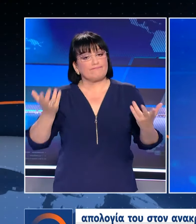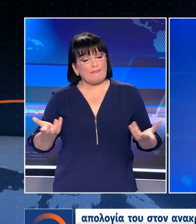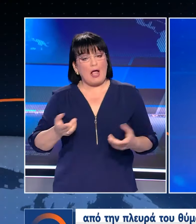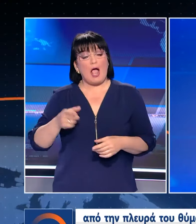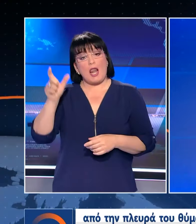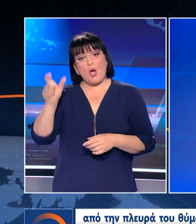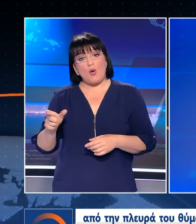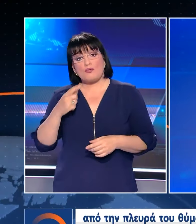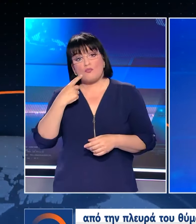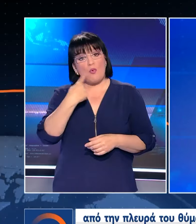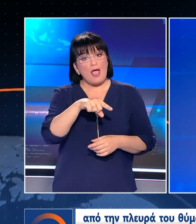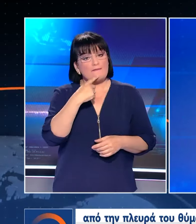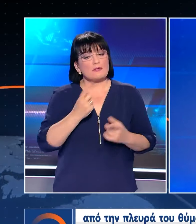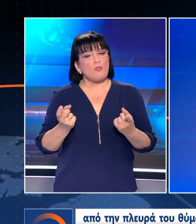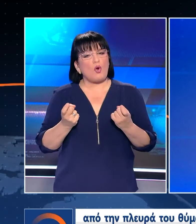Υπότιτλοι AUTHORWAVE